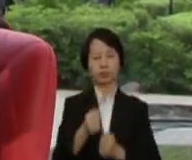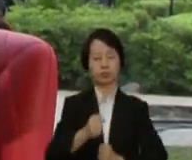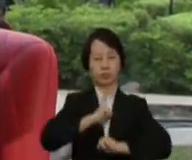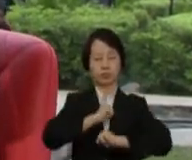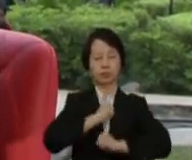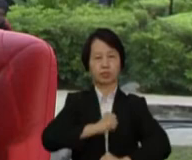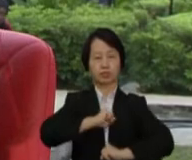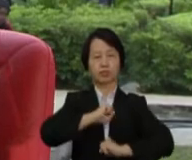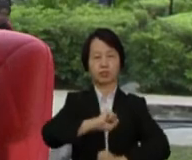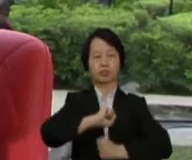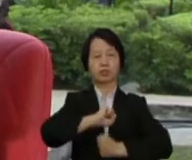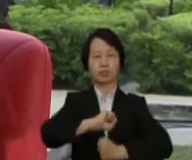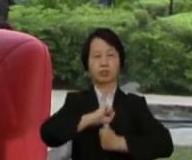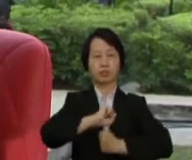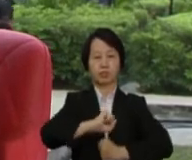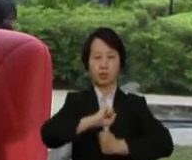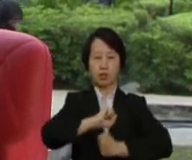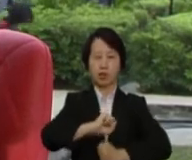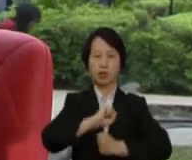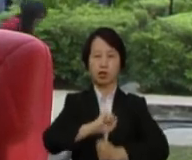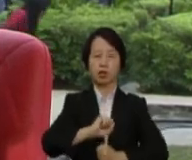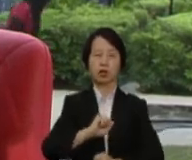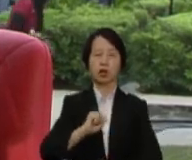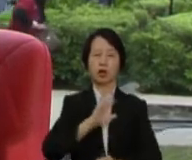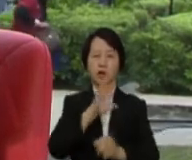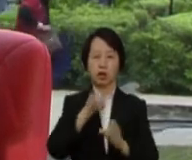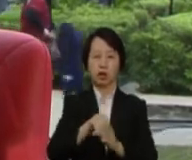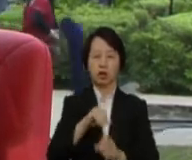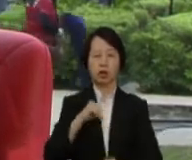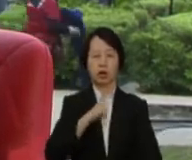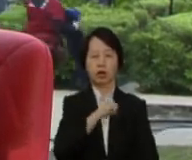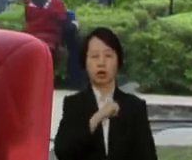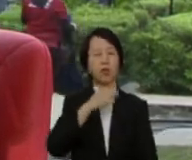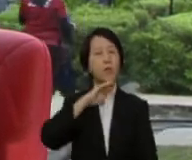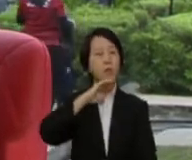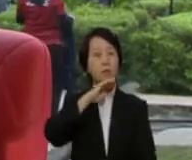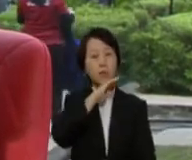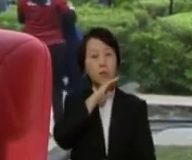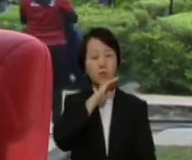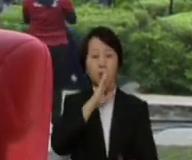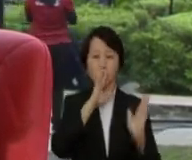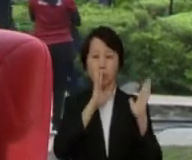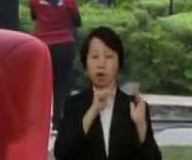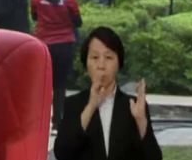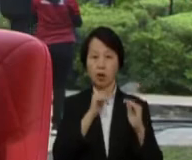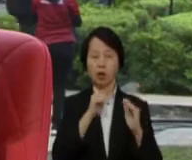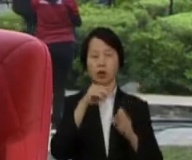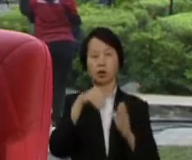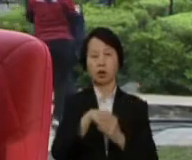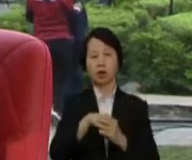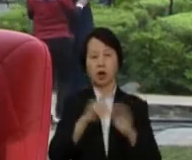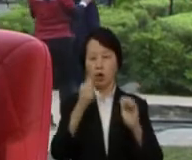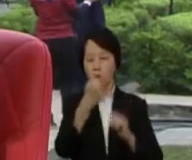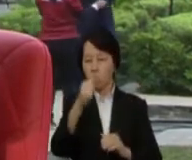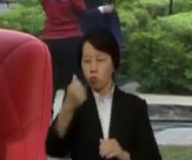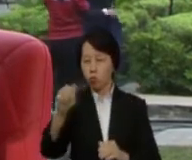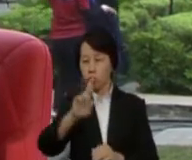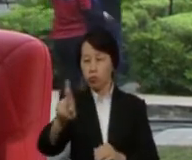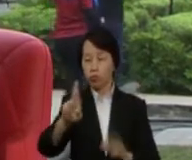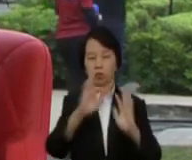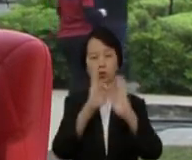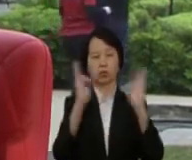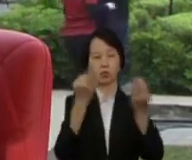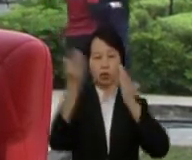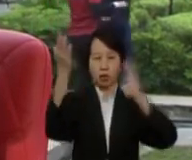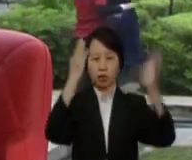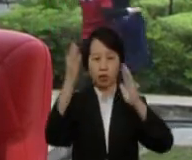yang dianggotai oleh anggota ataupun pegawai yang muda-muda. Kita harapkan juga dalam puluhan ribu keluarga Malaysia